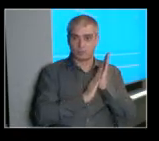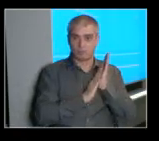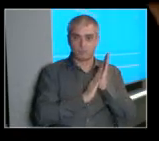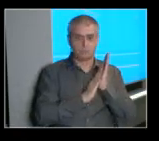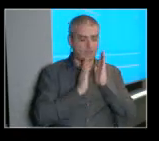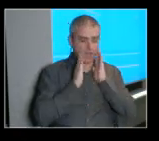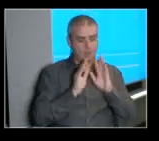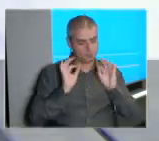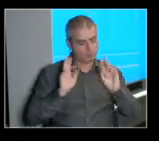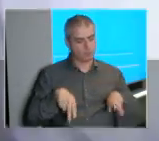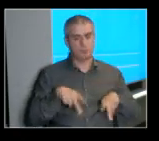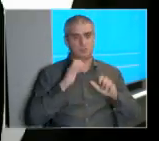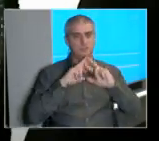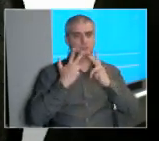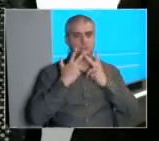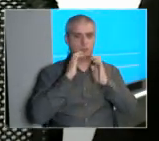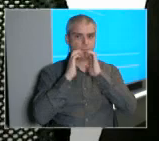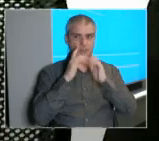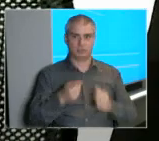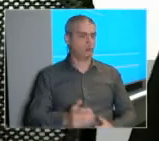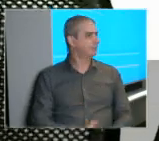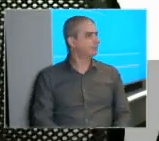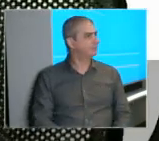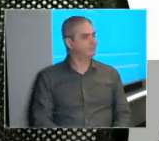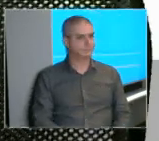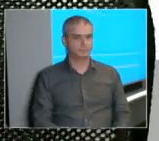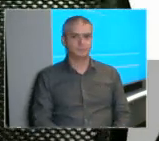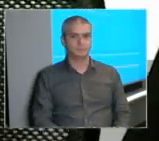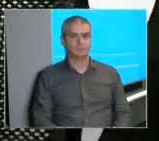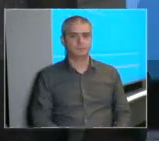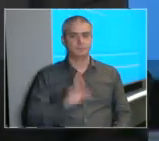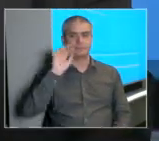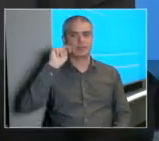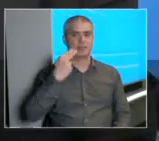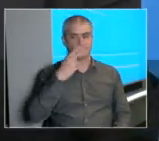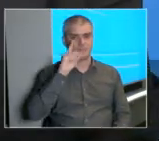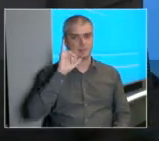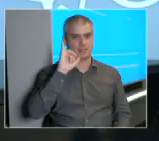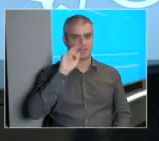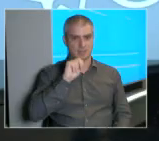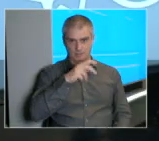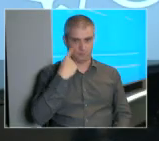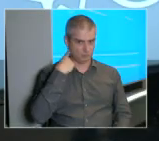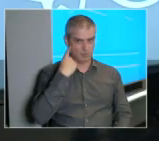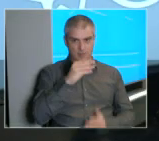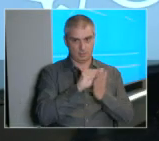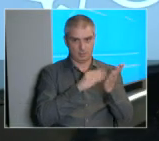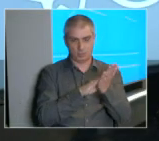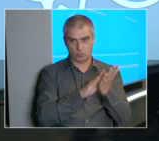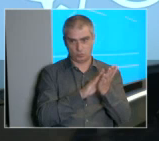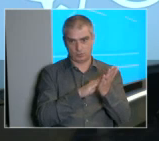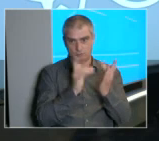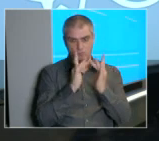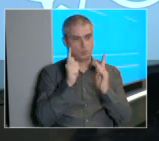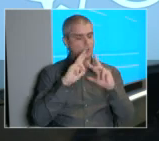אין אמון טוטלי של הציבור בתקשורת. כן, השאלה, אז דינה דיין, כשאת שומעת באמת, יעקב מצטט כאן נתונים אפרופו